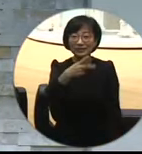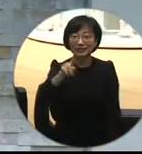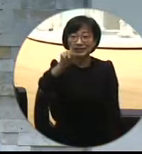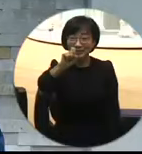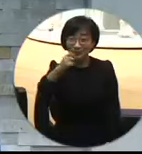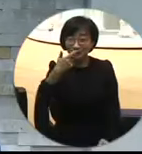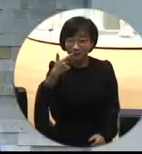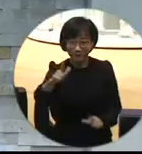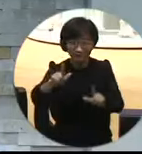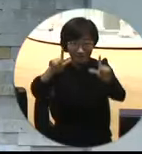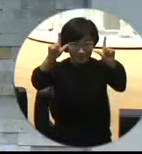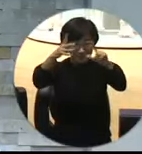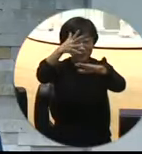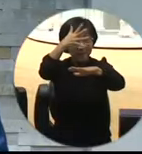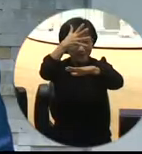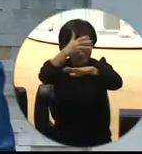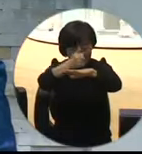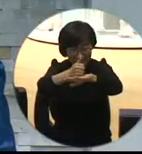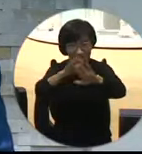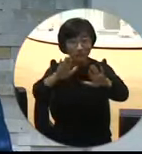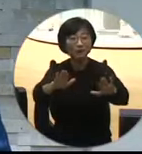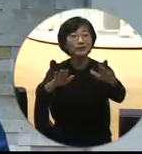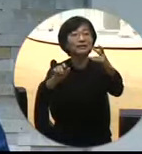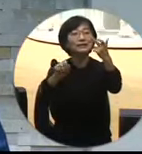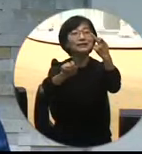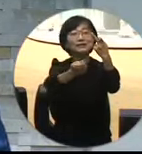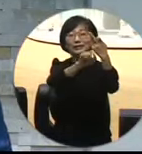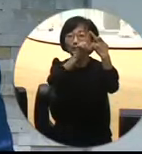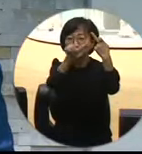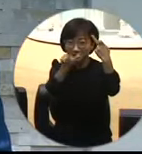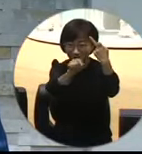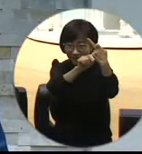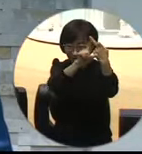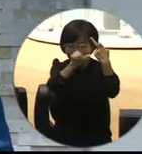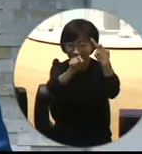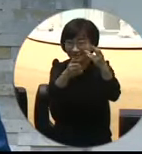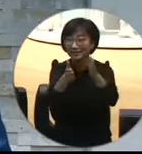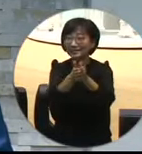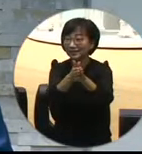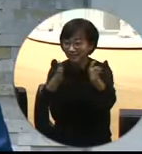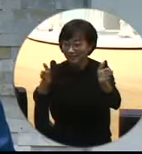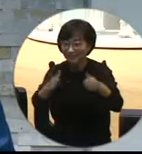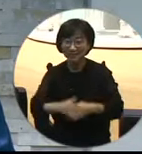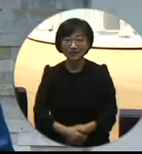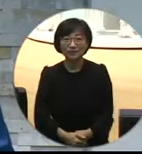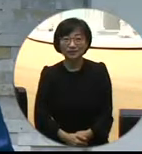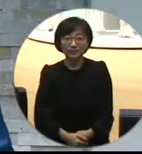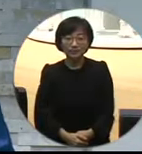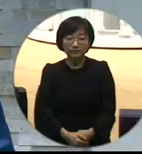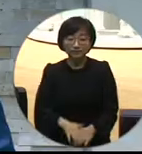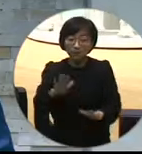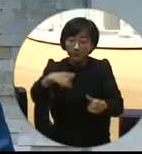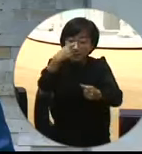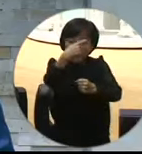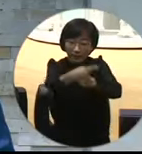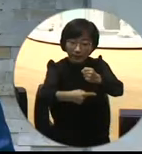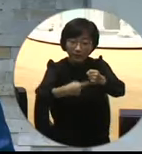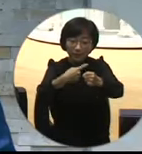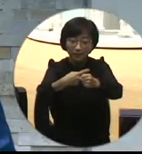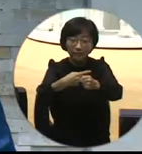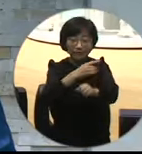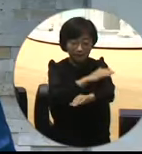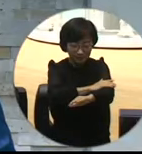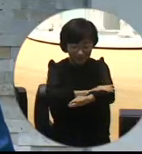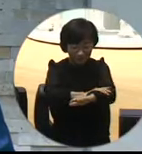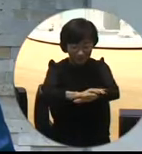2016년을 마무리하는 마지막 달이 이제 시작이 되었습니다. 자, 한 해 마무리를